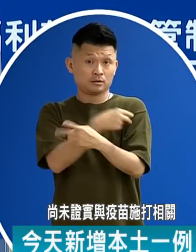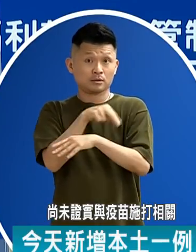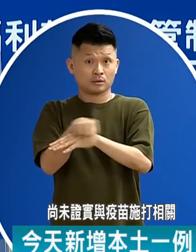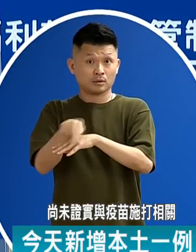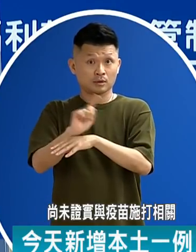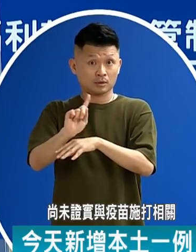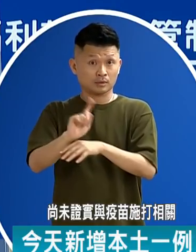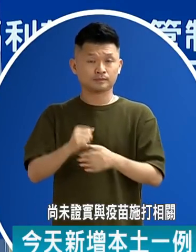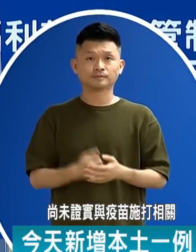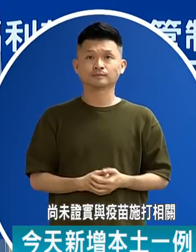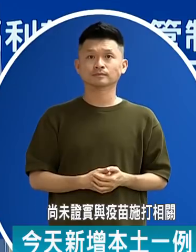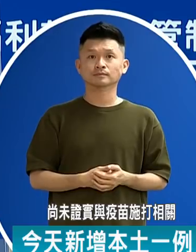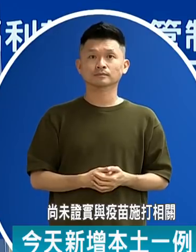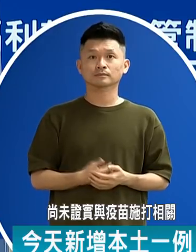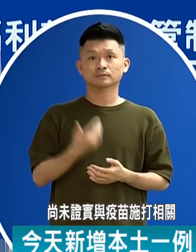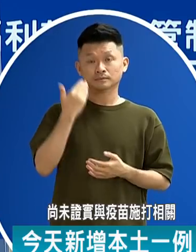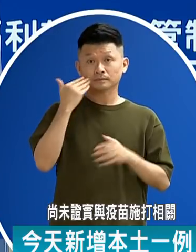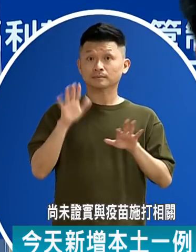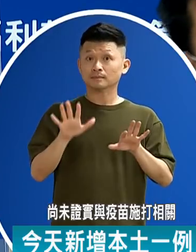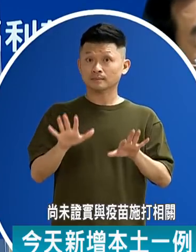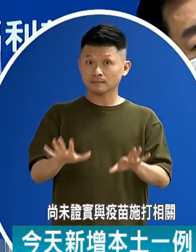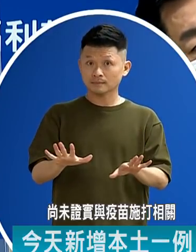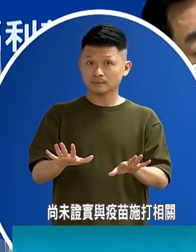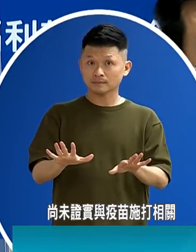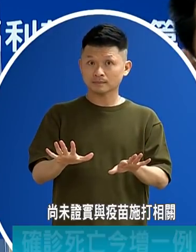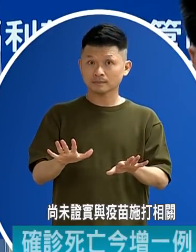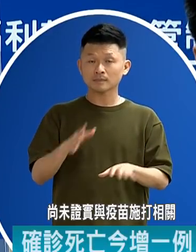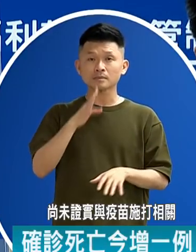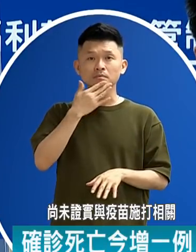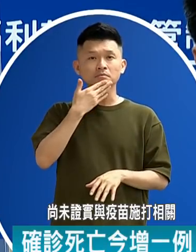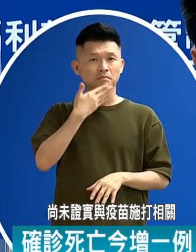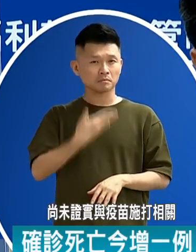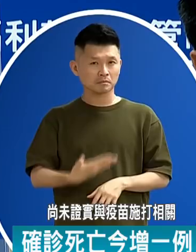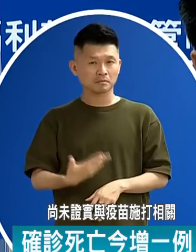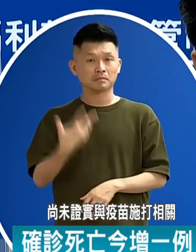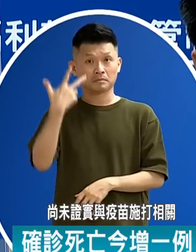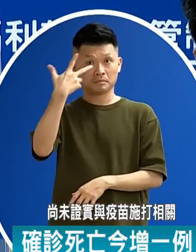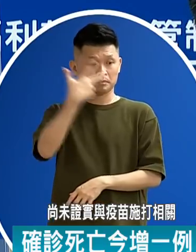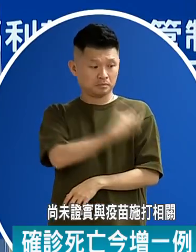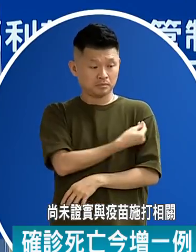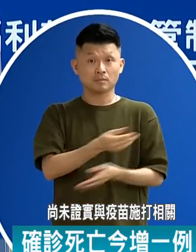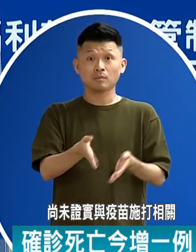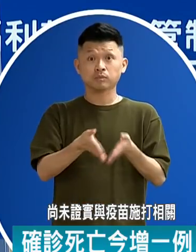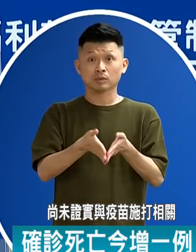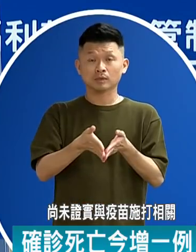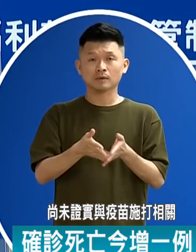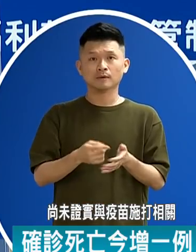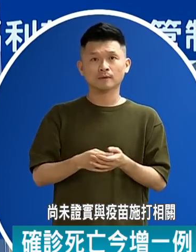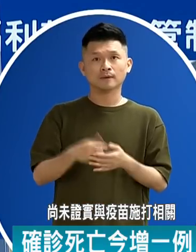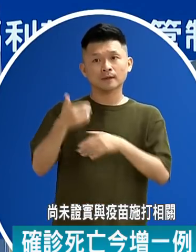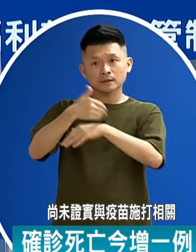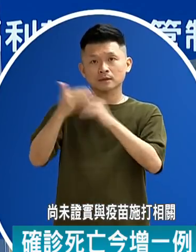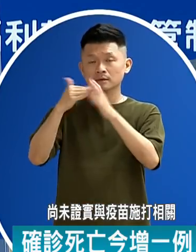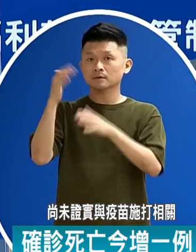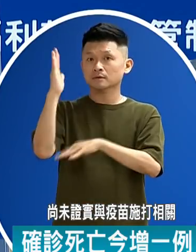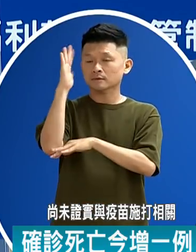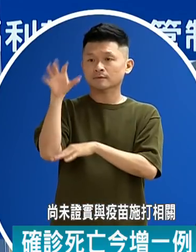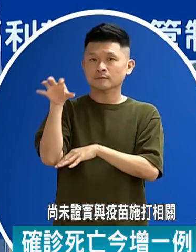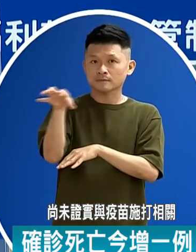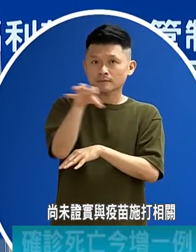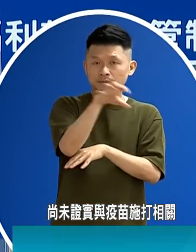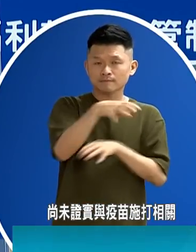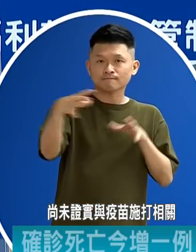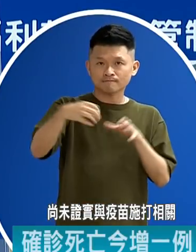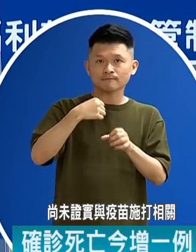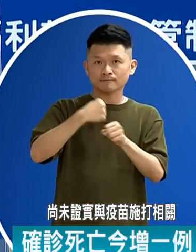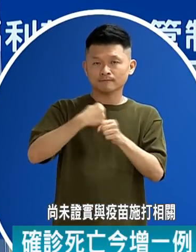第二季基本上如果哈以这次要如果要的高龄者哈这最高龄者，那可能会跟县市政府哈大家